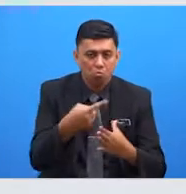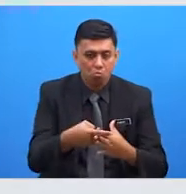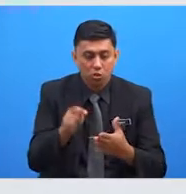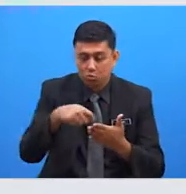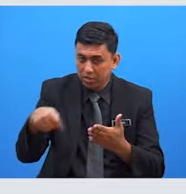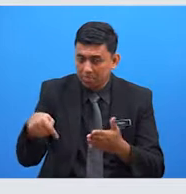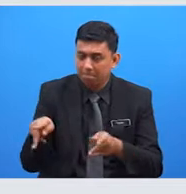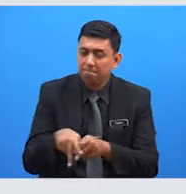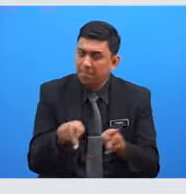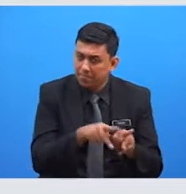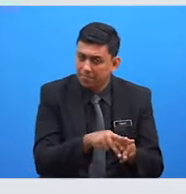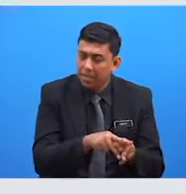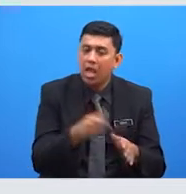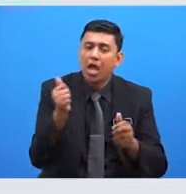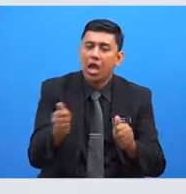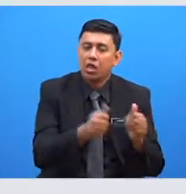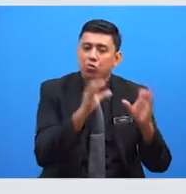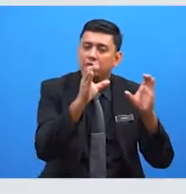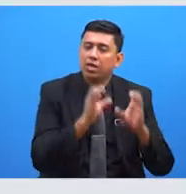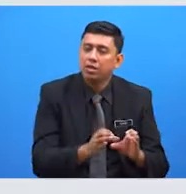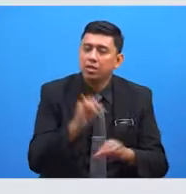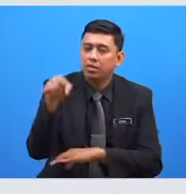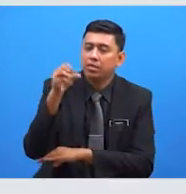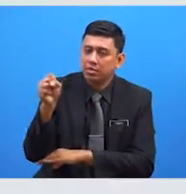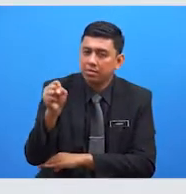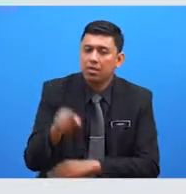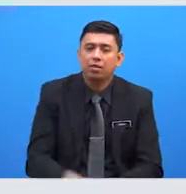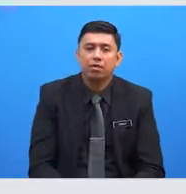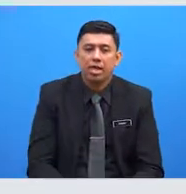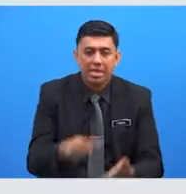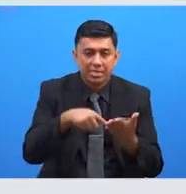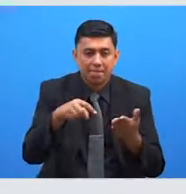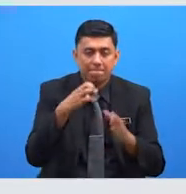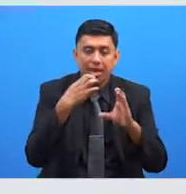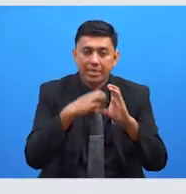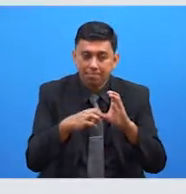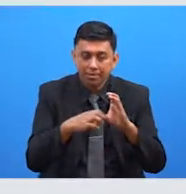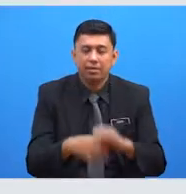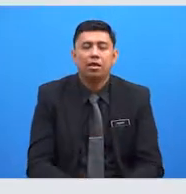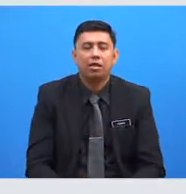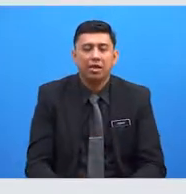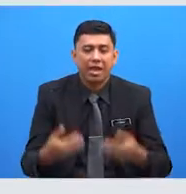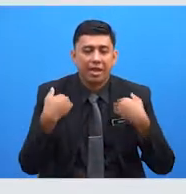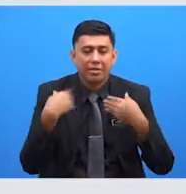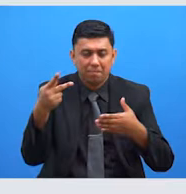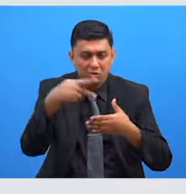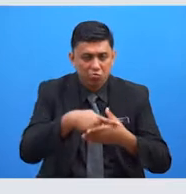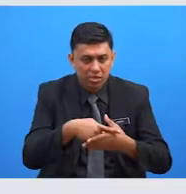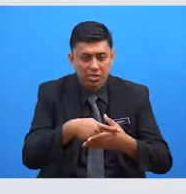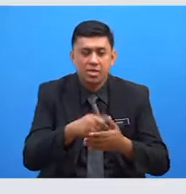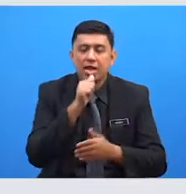Kemudian tulis pula sub atau cara JavaScript bagi fungsi semak email yang mengandungi